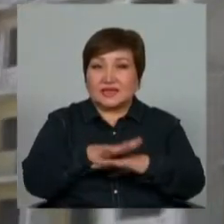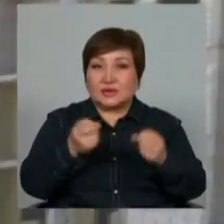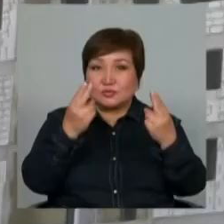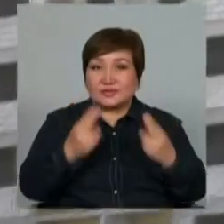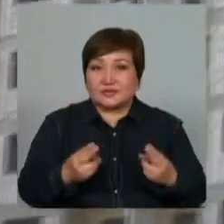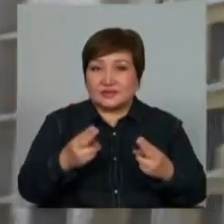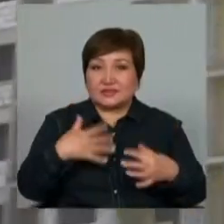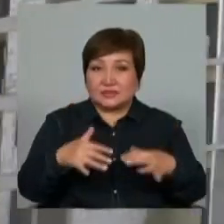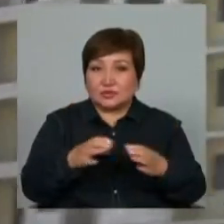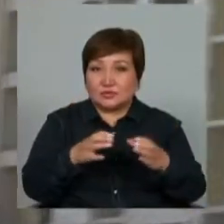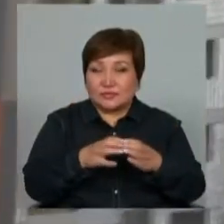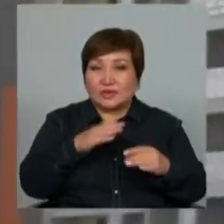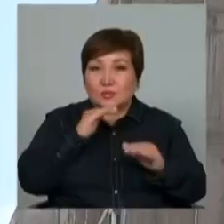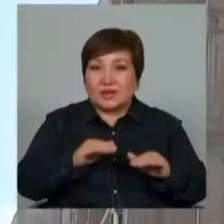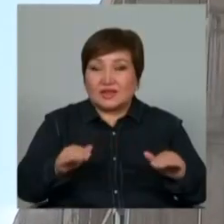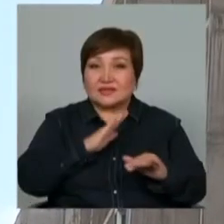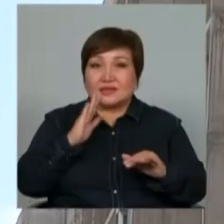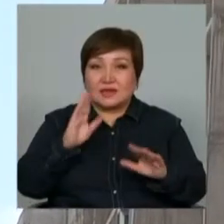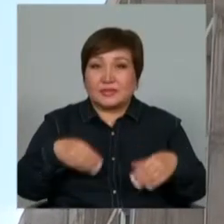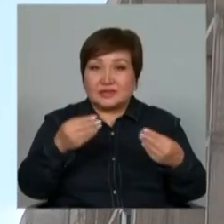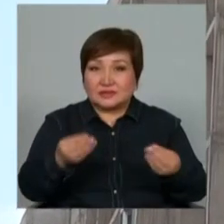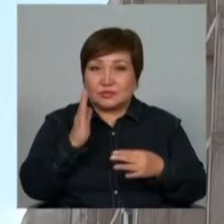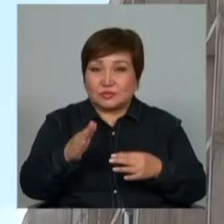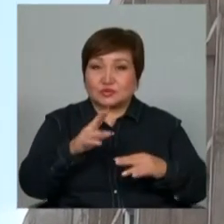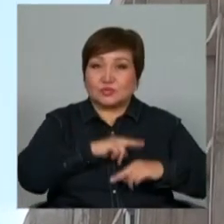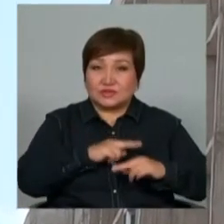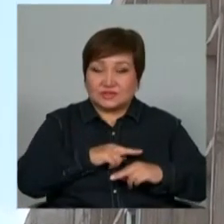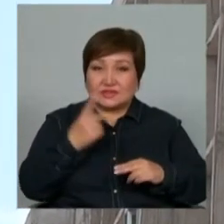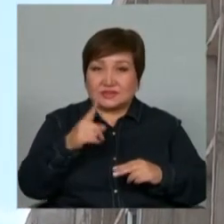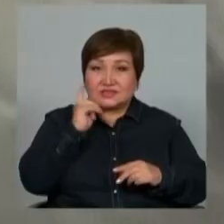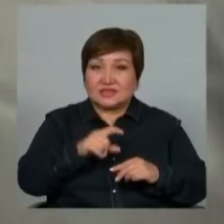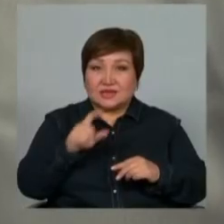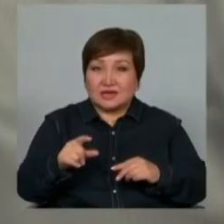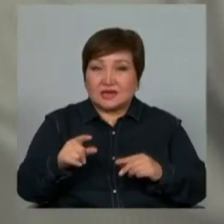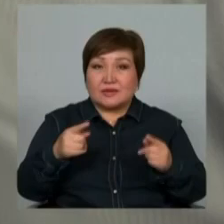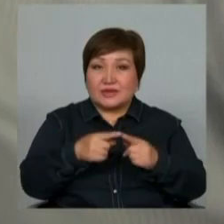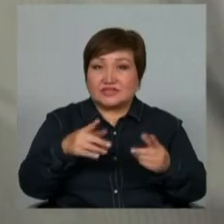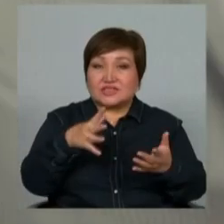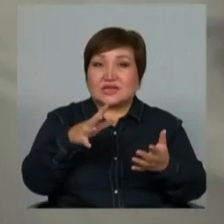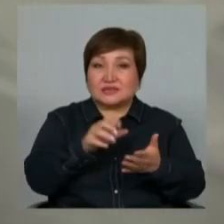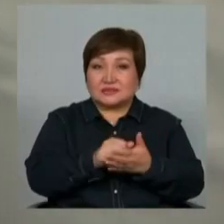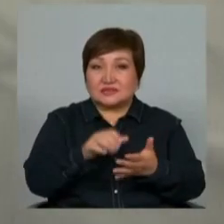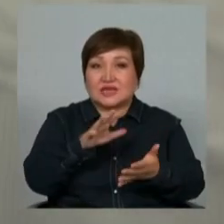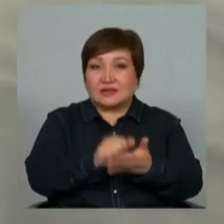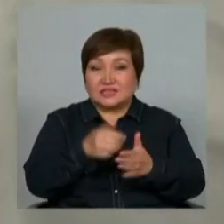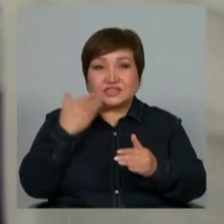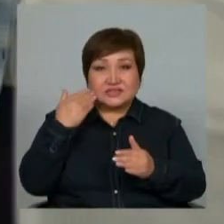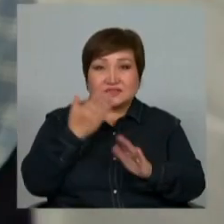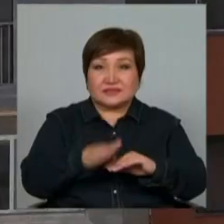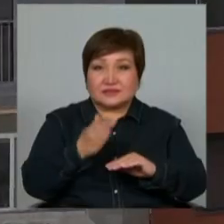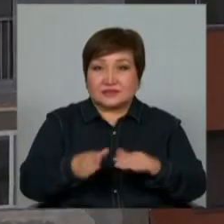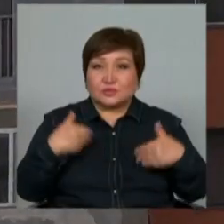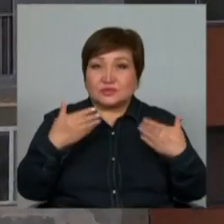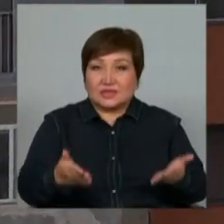балалы аналарға берілетін болады. Бұдан бөлек жұмыс істейтін жастарға да пәтерлер жалға және жеңілдетілген несиеге ұсынылады. Осы ретте